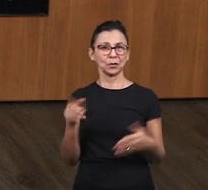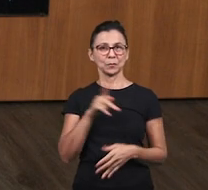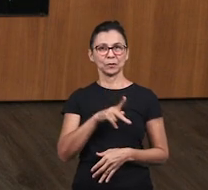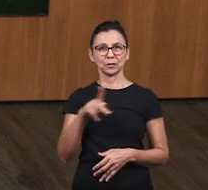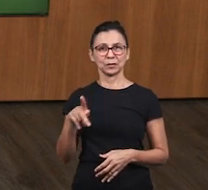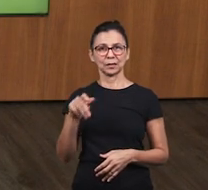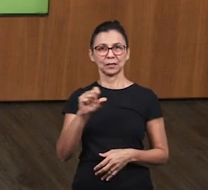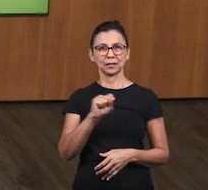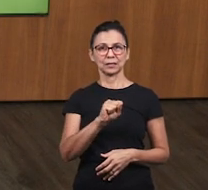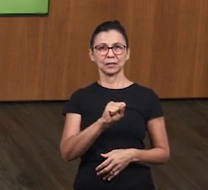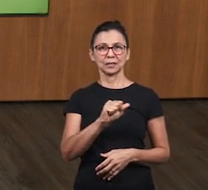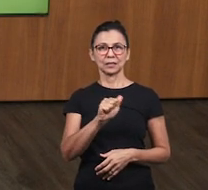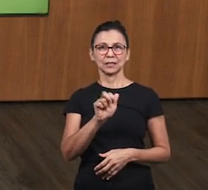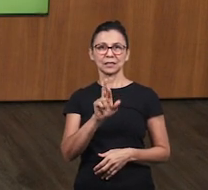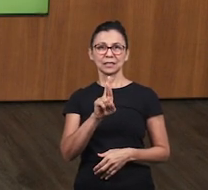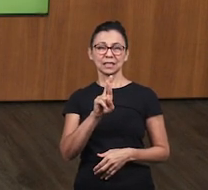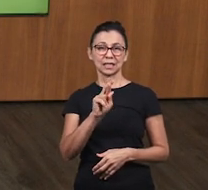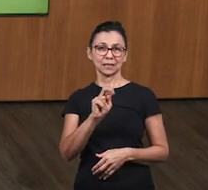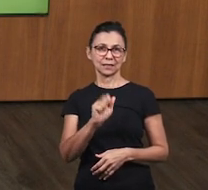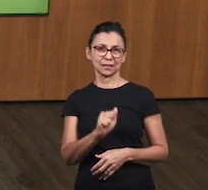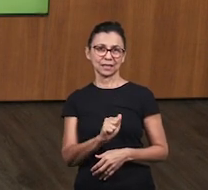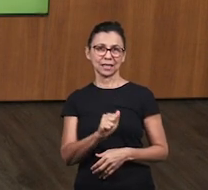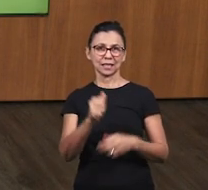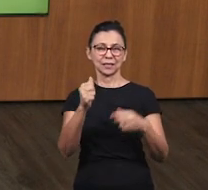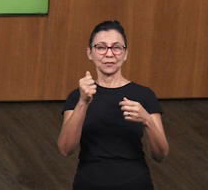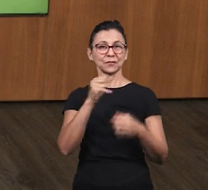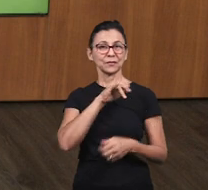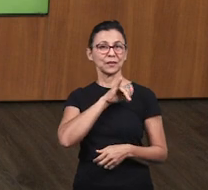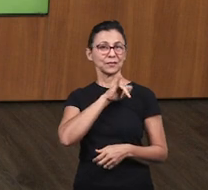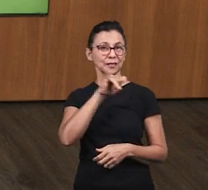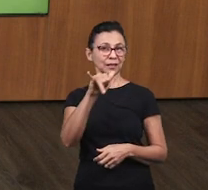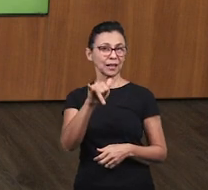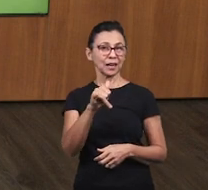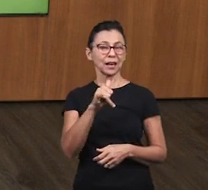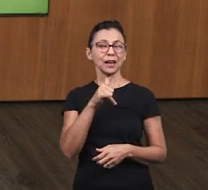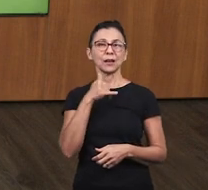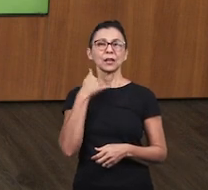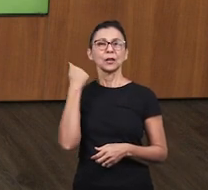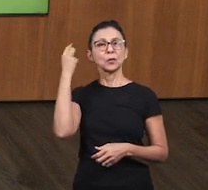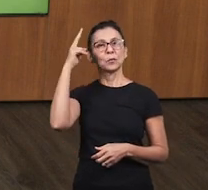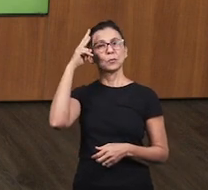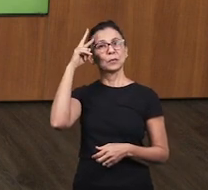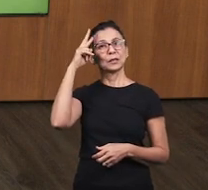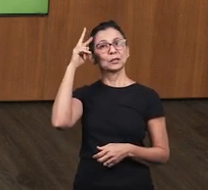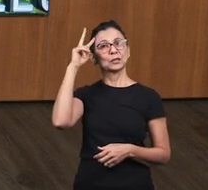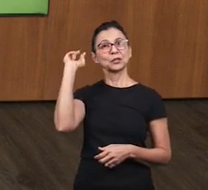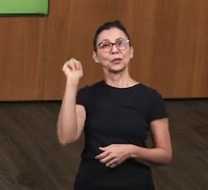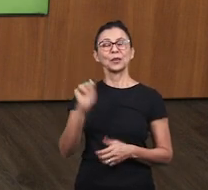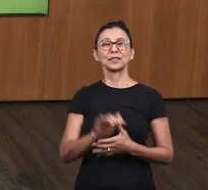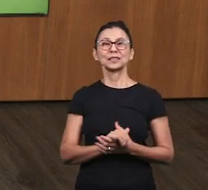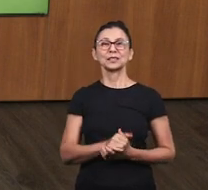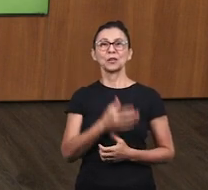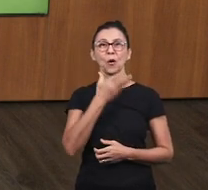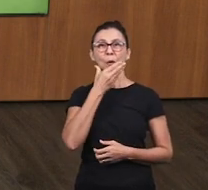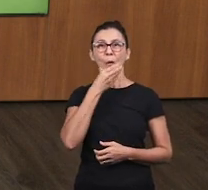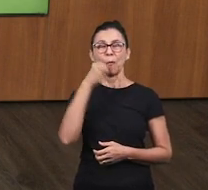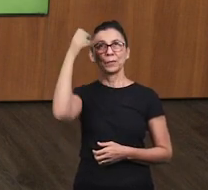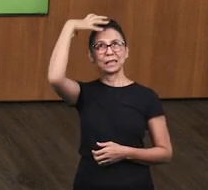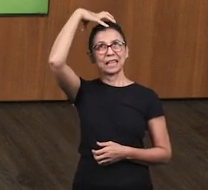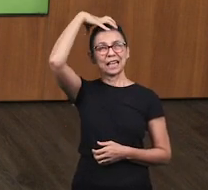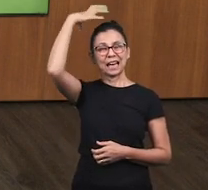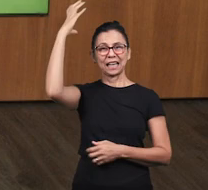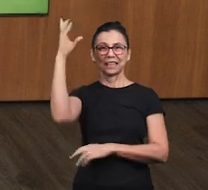la professeure Sarah Azuri va nous parler sur l'histoire spéciale, l'histoire du grand roi